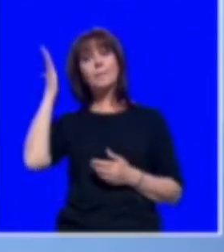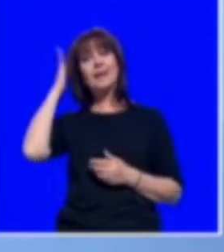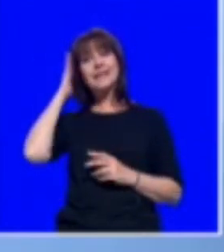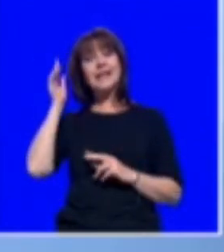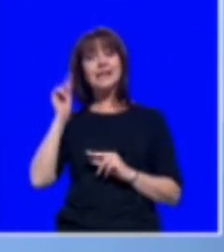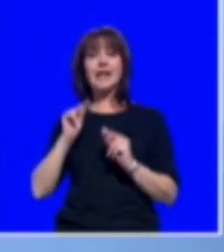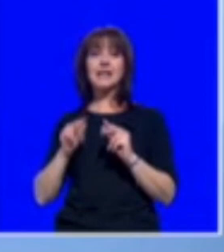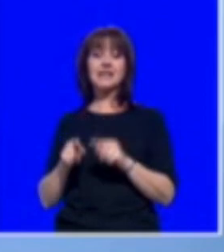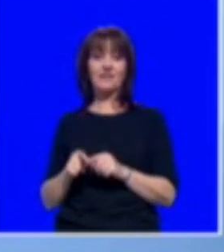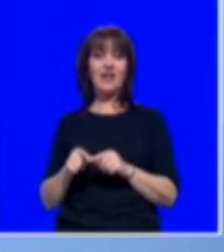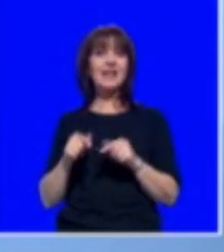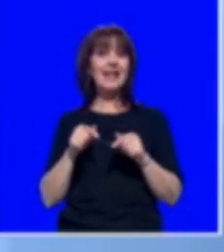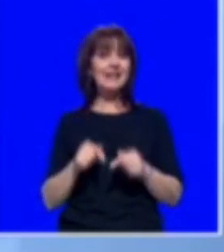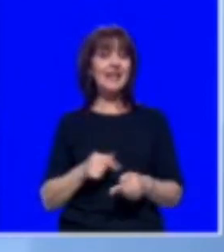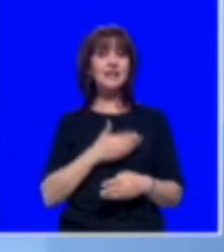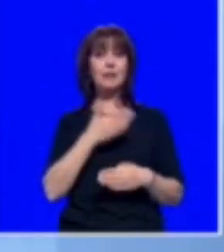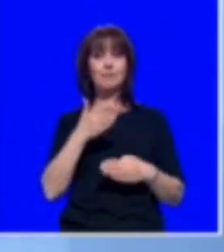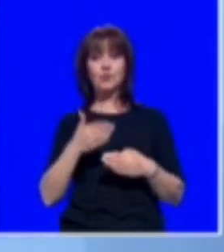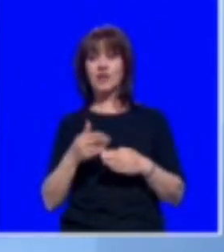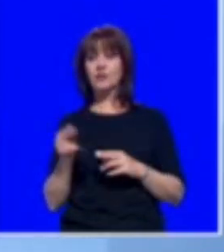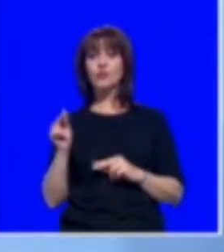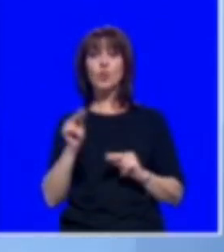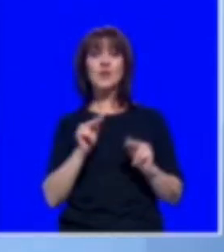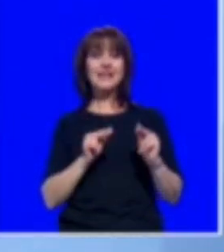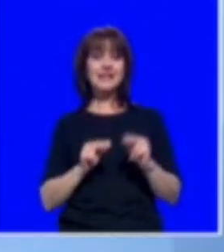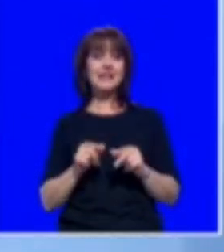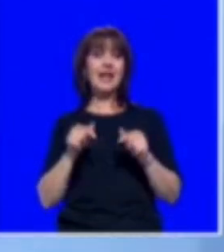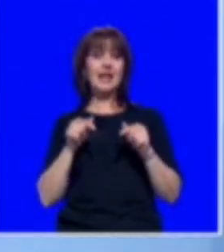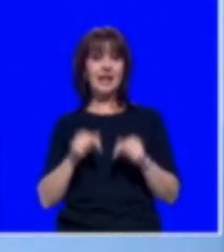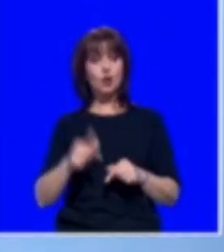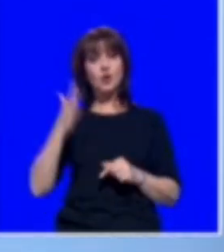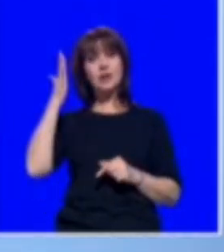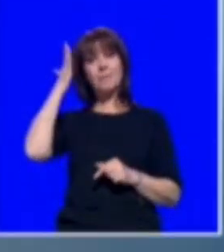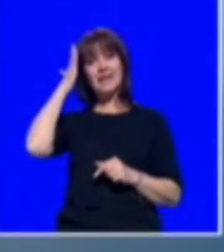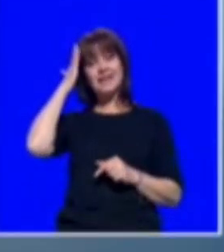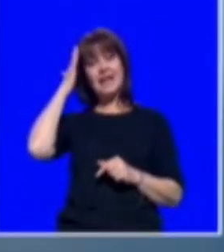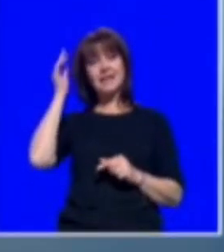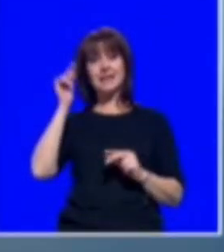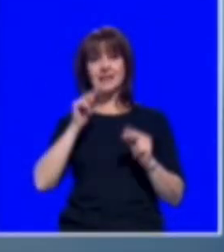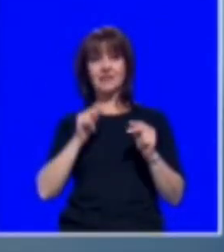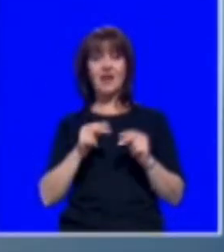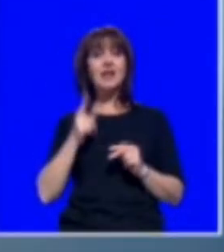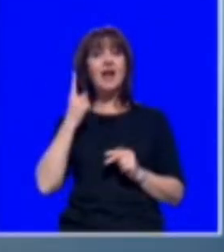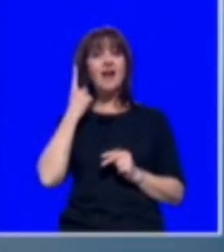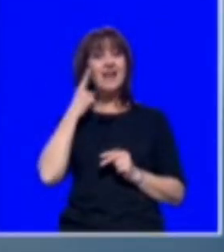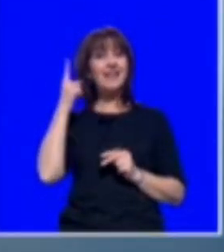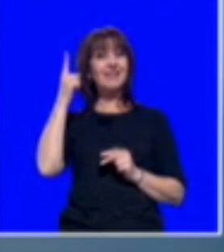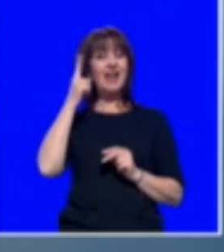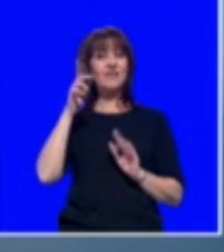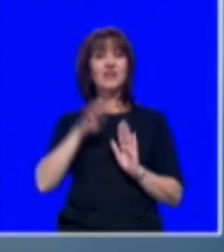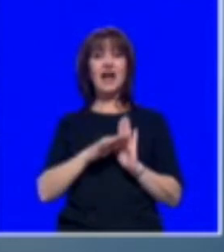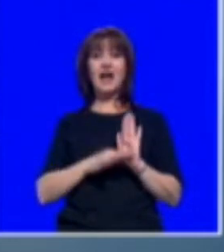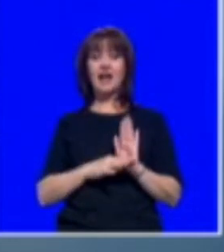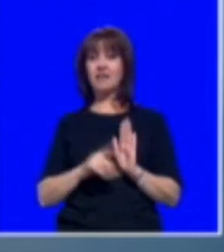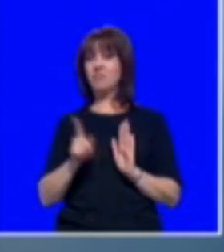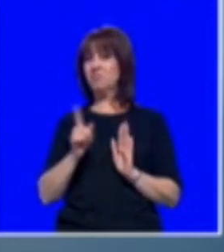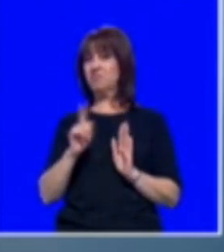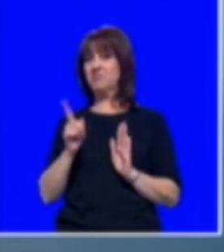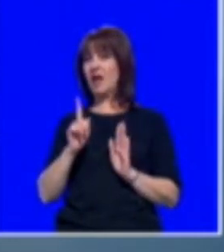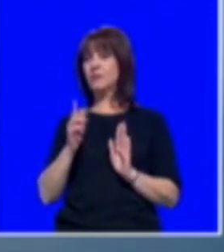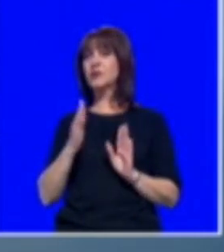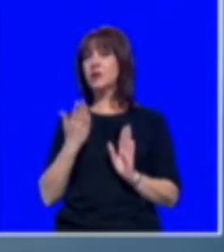съвет. Нека да кажем, че днес беше последното заседание на този Министерски съвет. В дневния му ред не беше